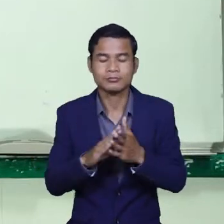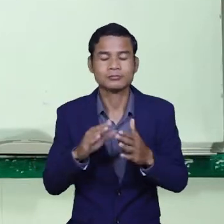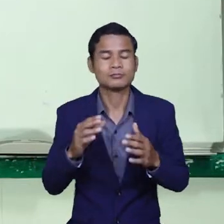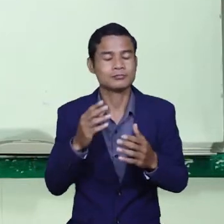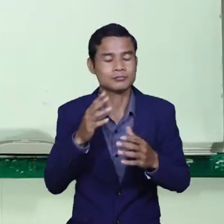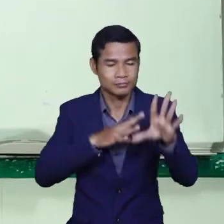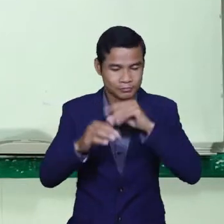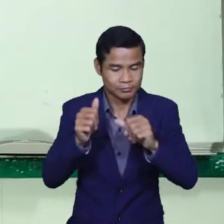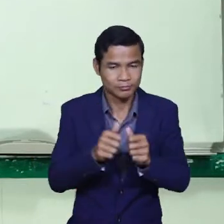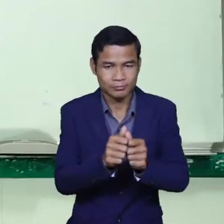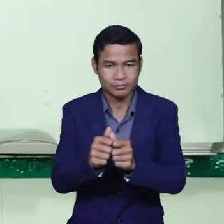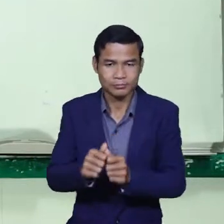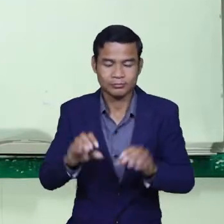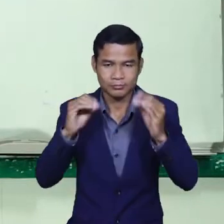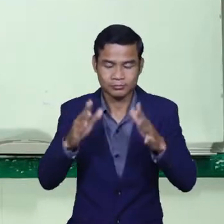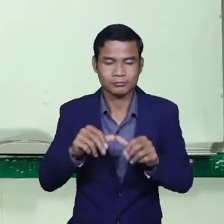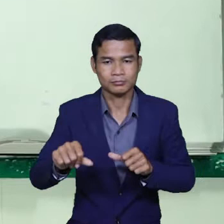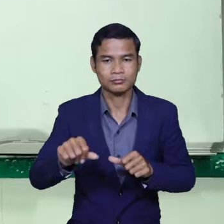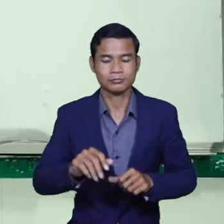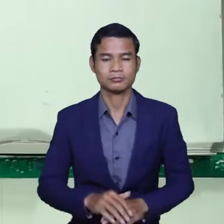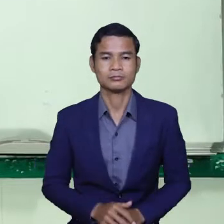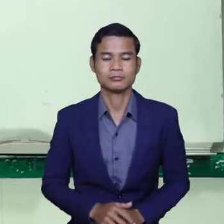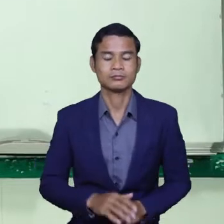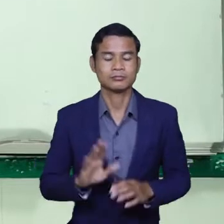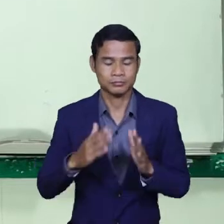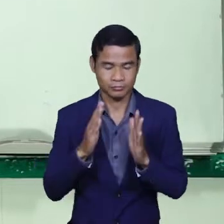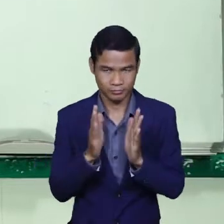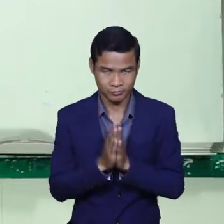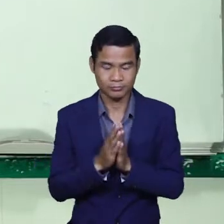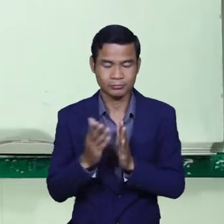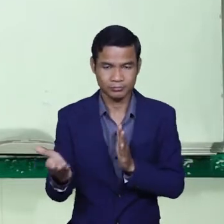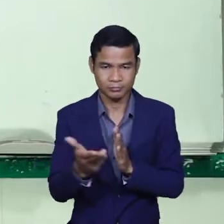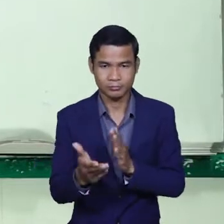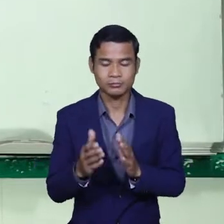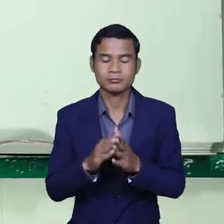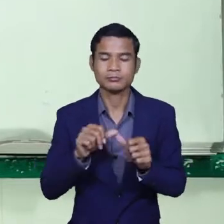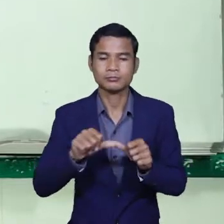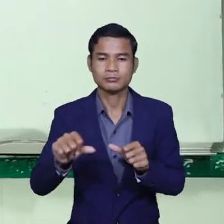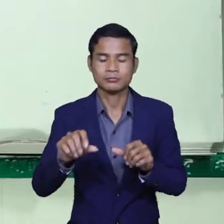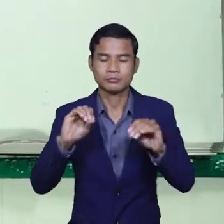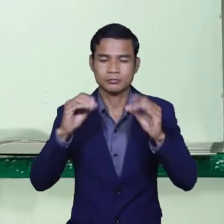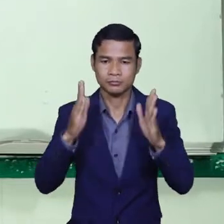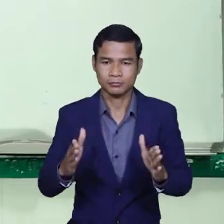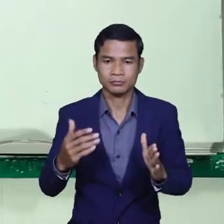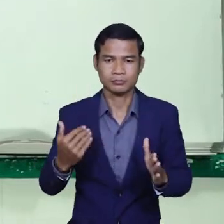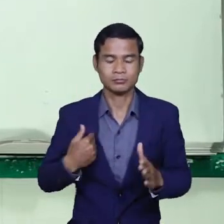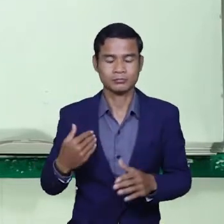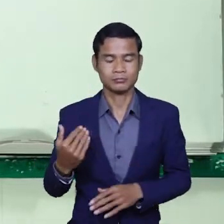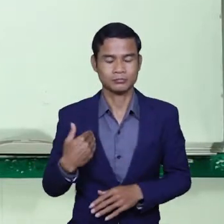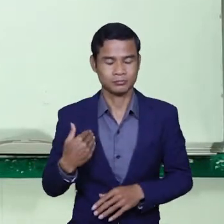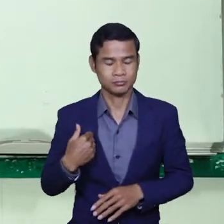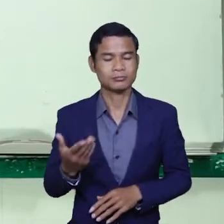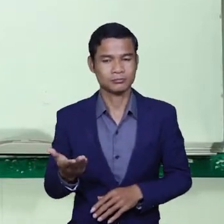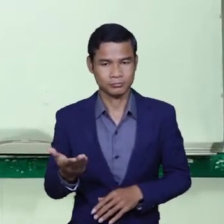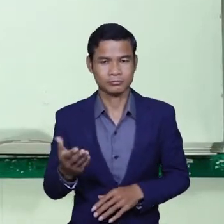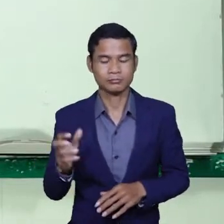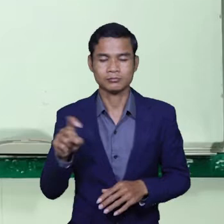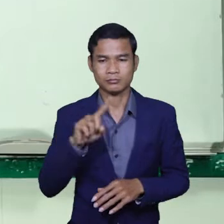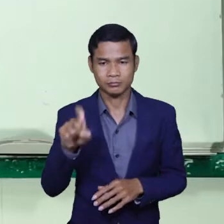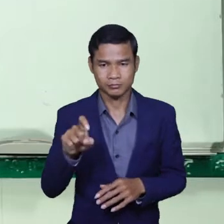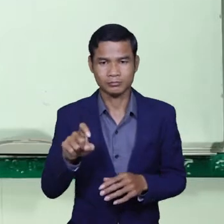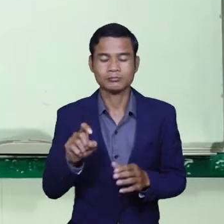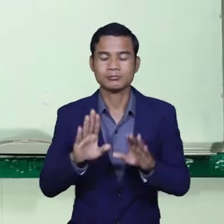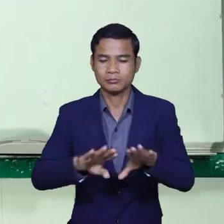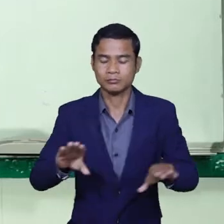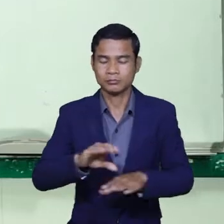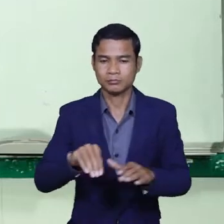រៀនជាមួយអ្នកគ្រូចាបន្តទៀតចាអរគុណអញ្ចឹងចាជាបន្តគឺអ្នកគ្រូចានឹងមានចាសំណួរចាសួរទៅកា